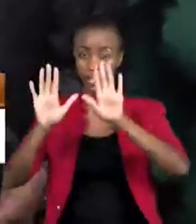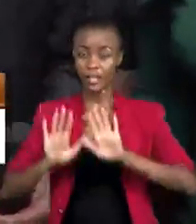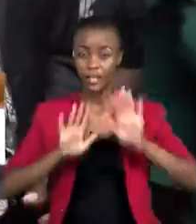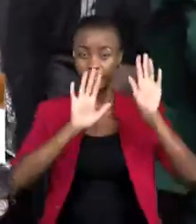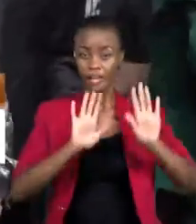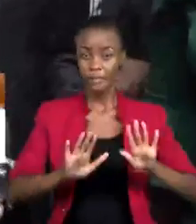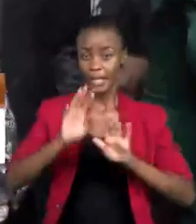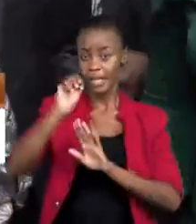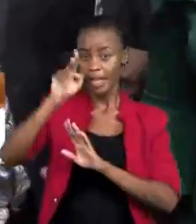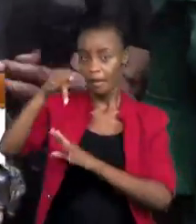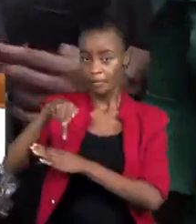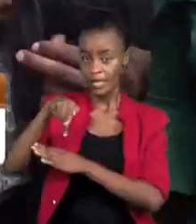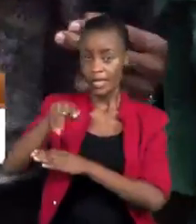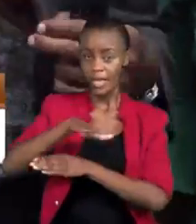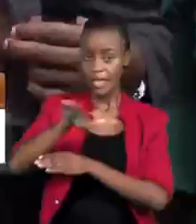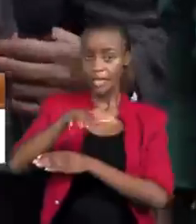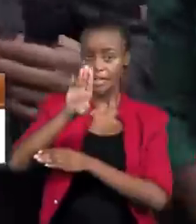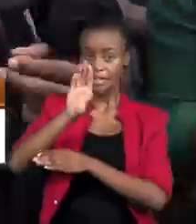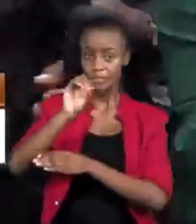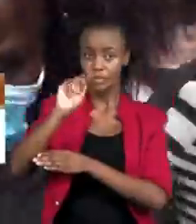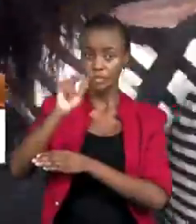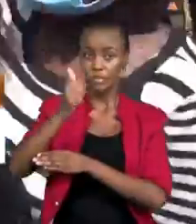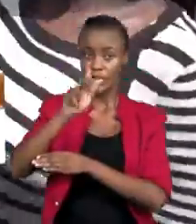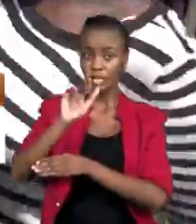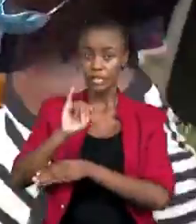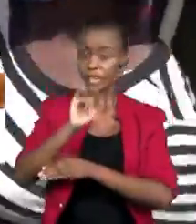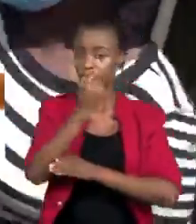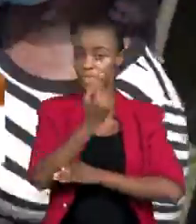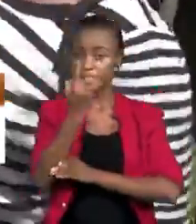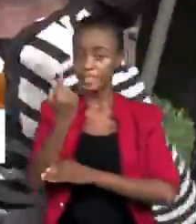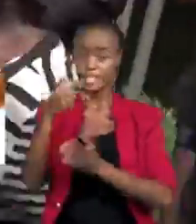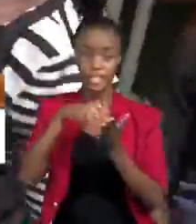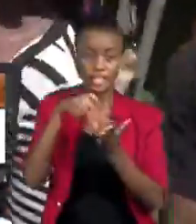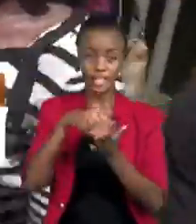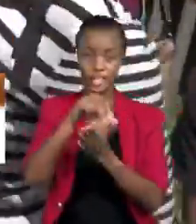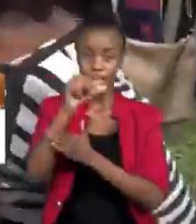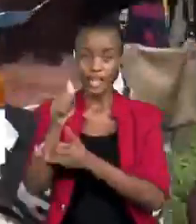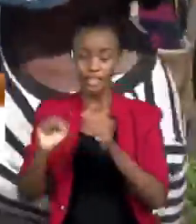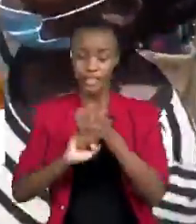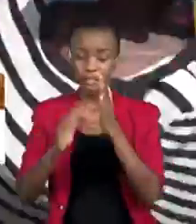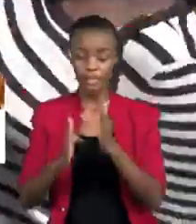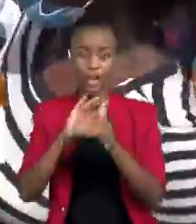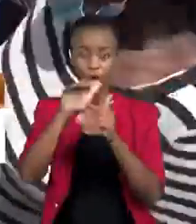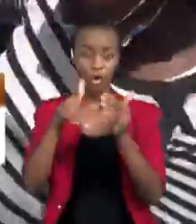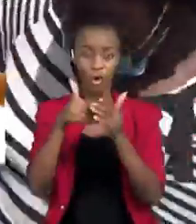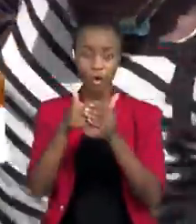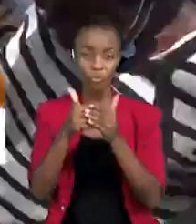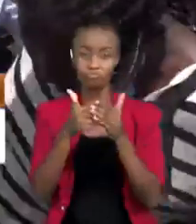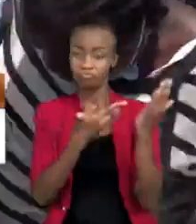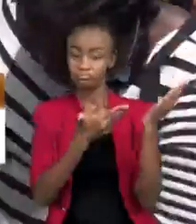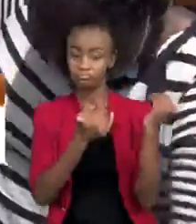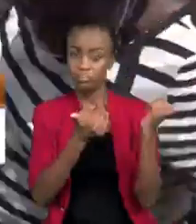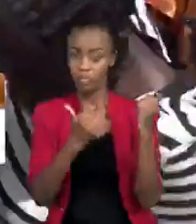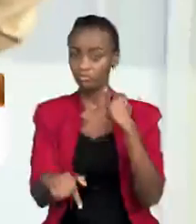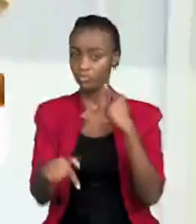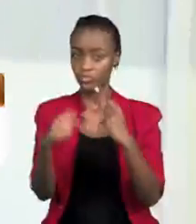kiti cha ubunge eneo la Bonchari. Kila mmoja wa wagombea pamoja na wafuasi wao wakiwa na imani kubwa ya ushindi wa